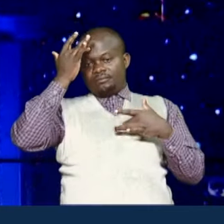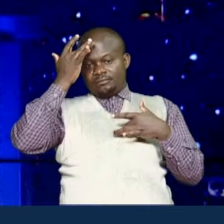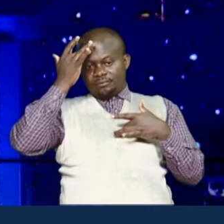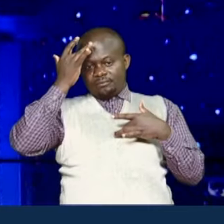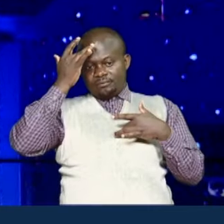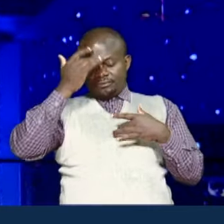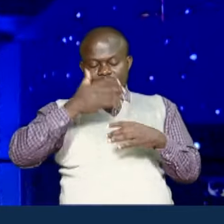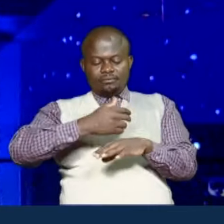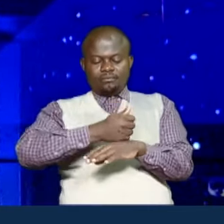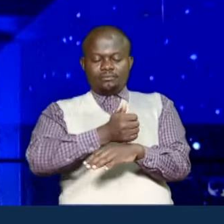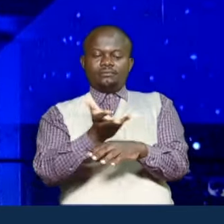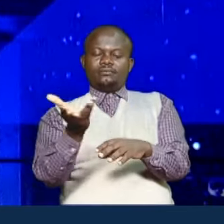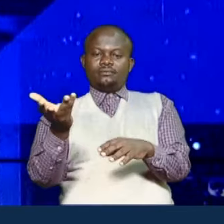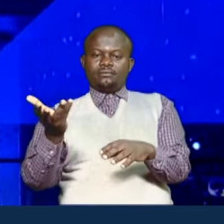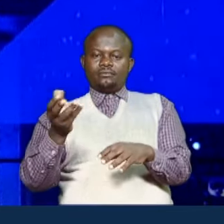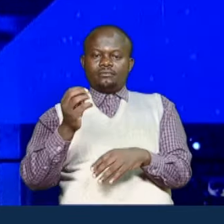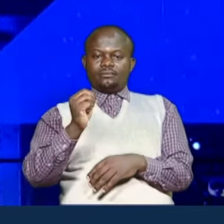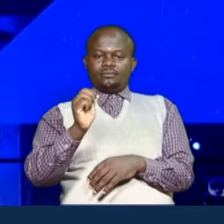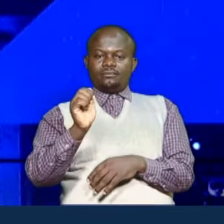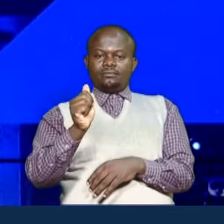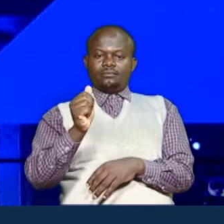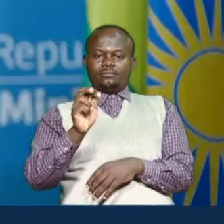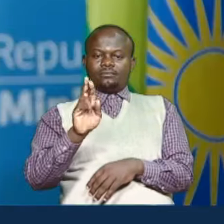cya Marburg.